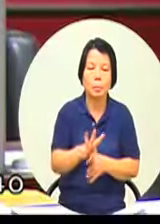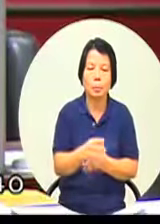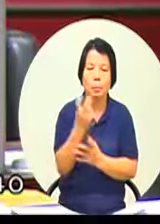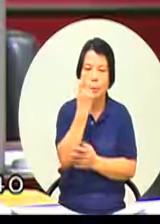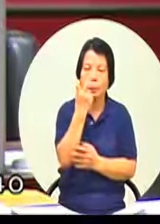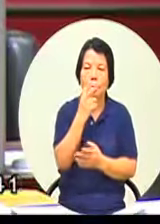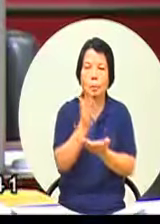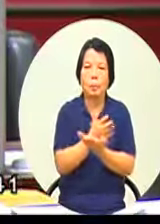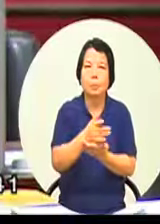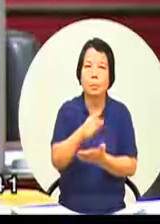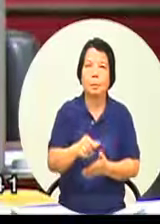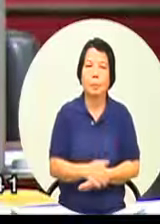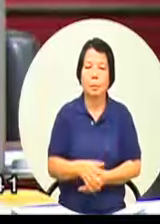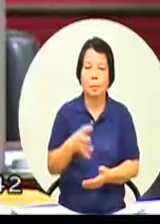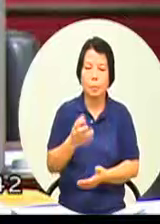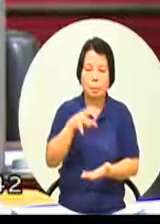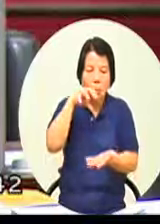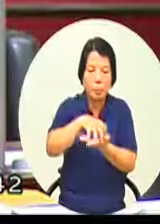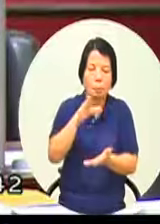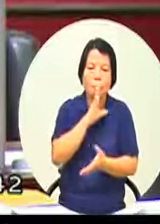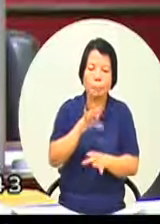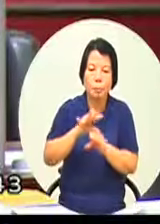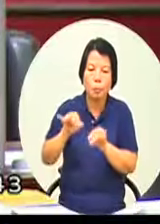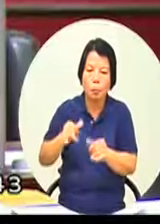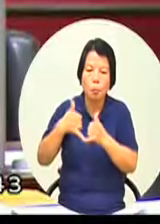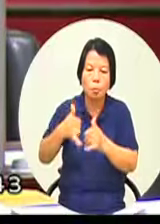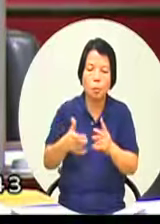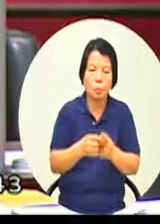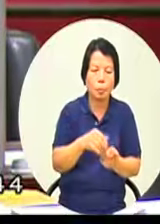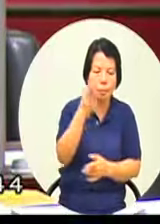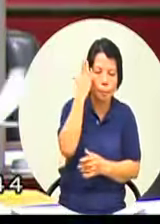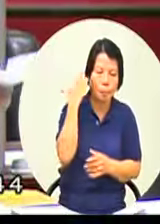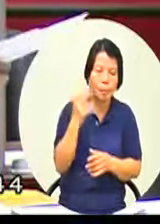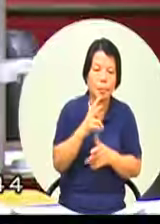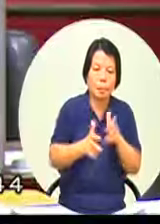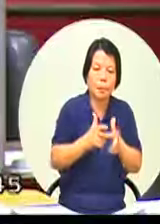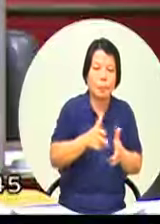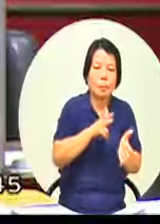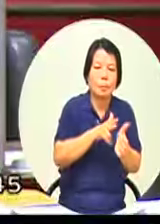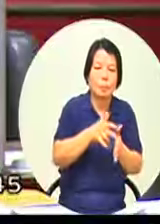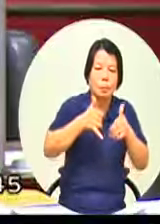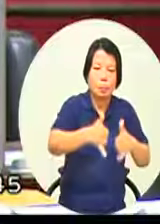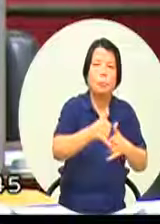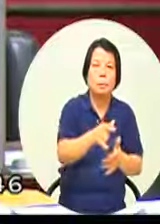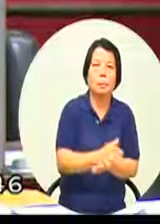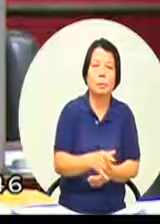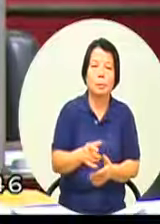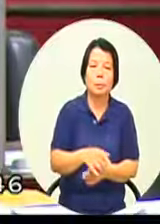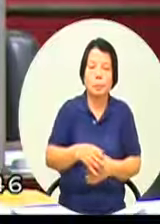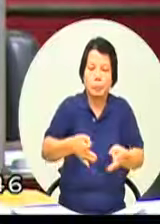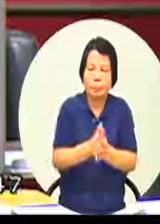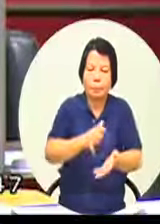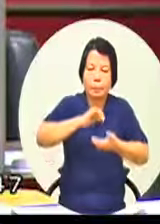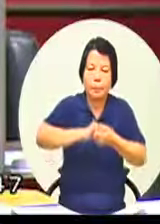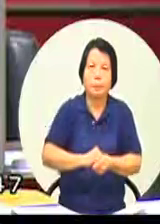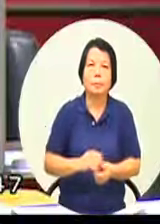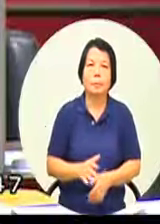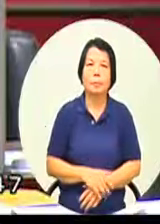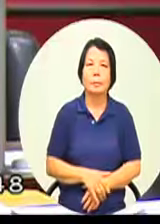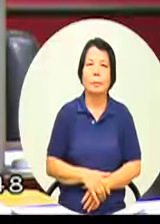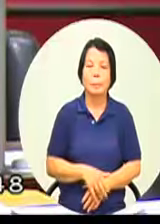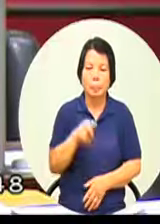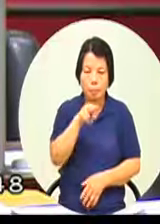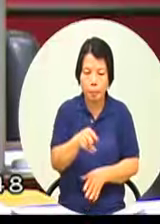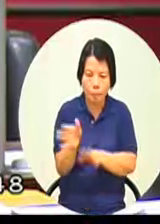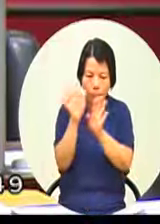起去看一次，好，来证明这个到底是土路还是柏油路， 就当场就可以做决定嘛，从现场的情况就可以看得出